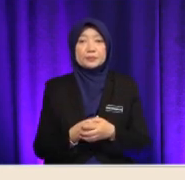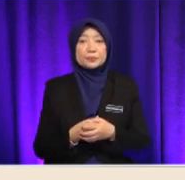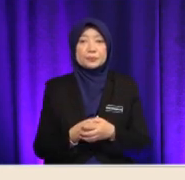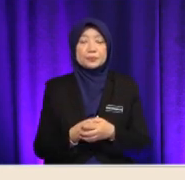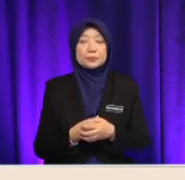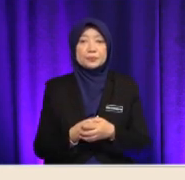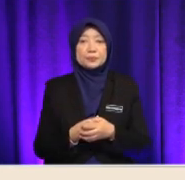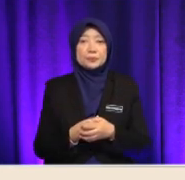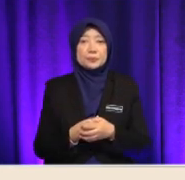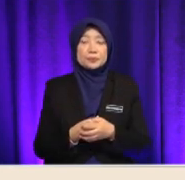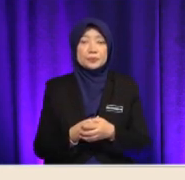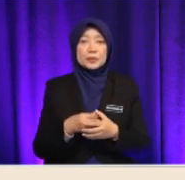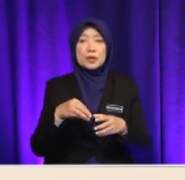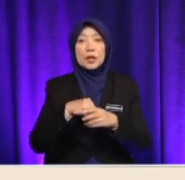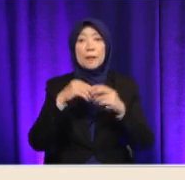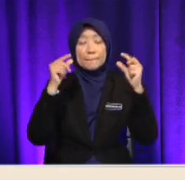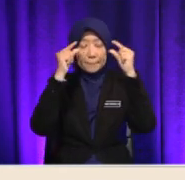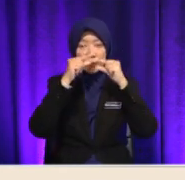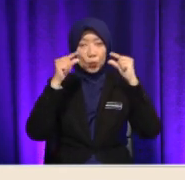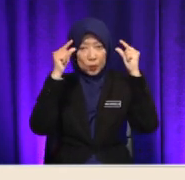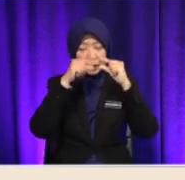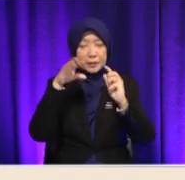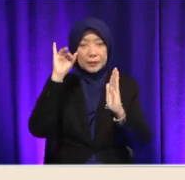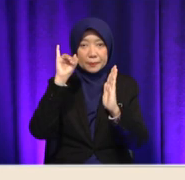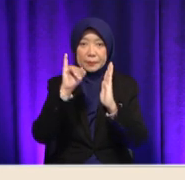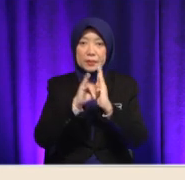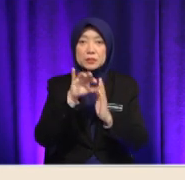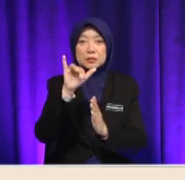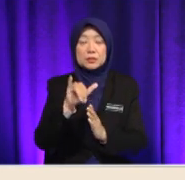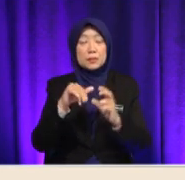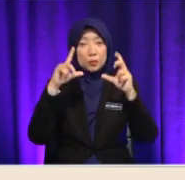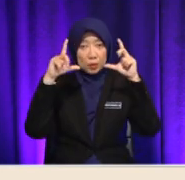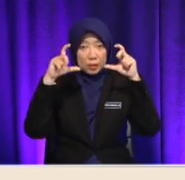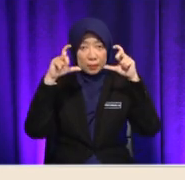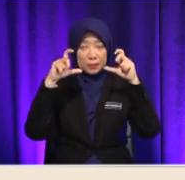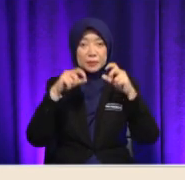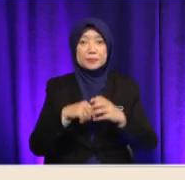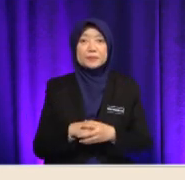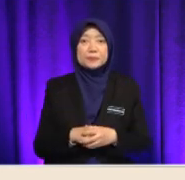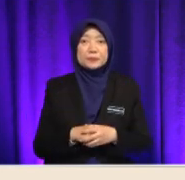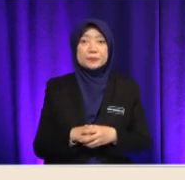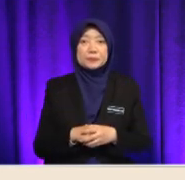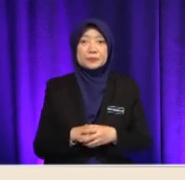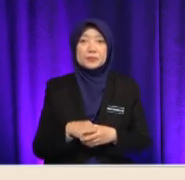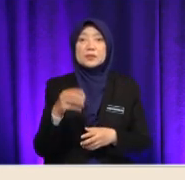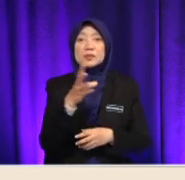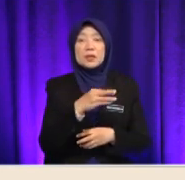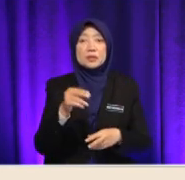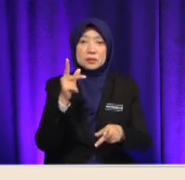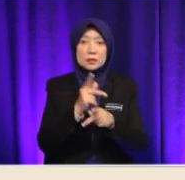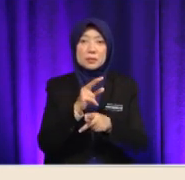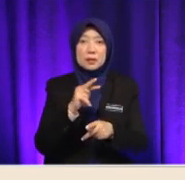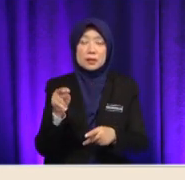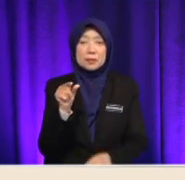yang Google ataupun kita menggunakan imagerity menggunakan kamera digital dan juga simpanan dalam